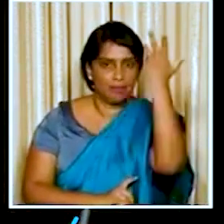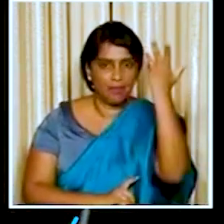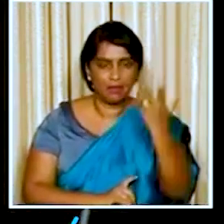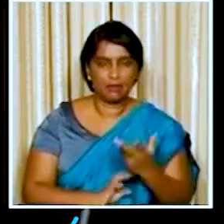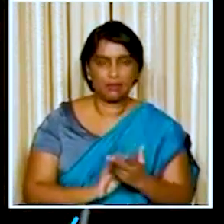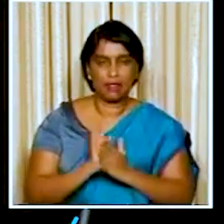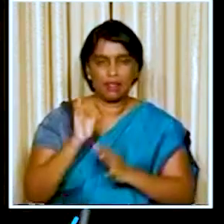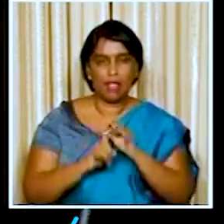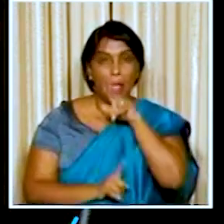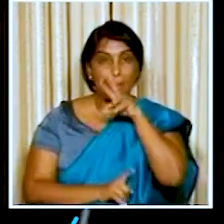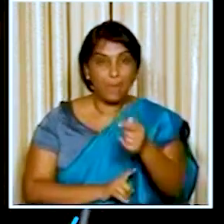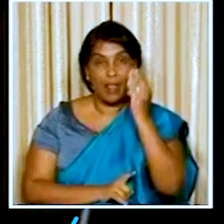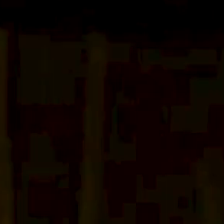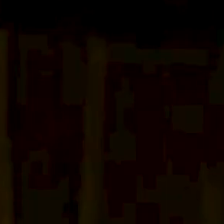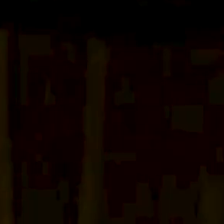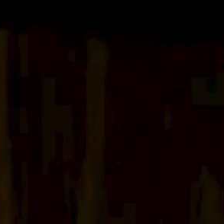මං